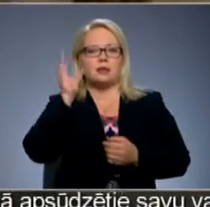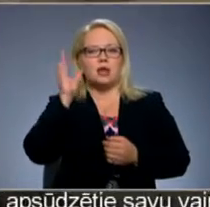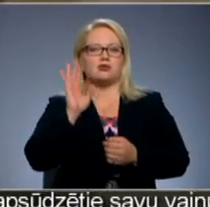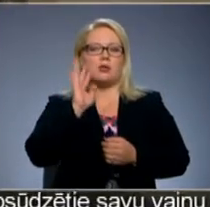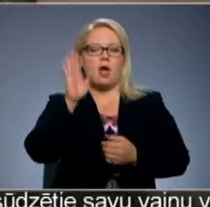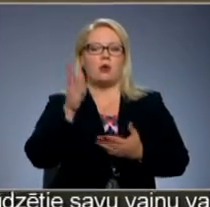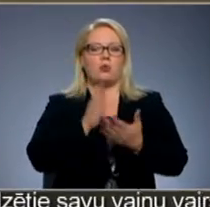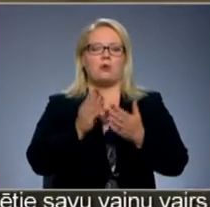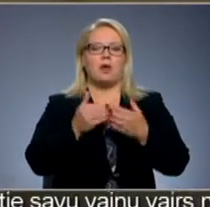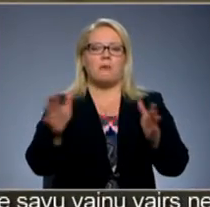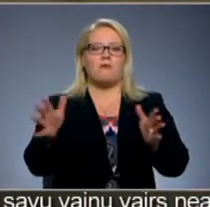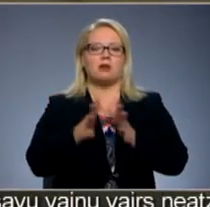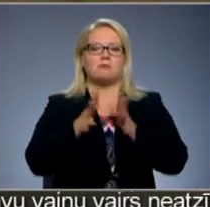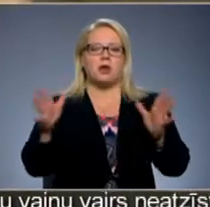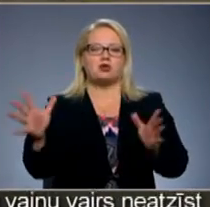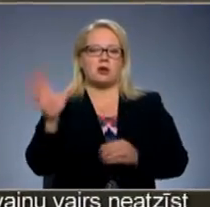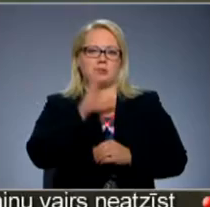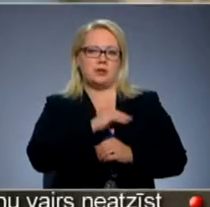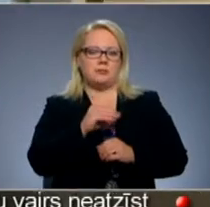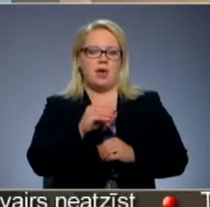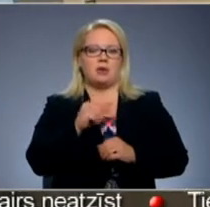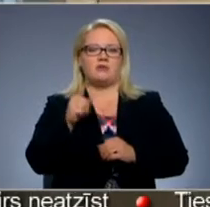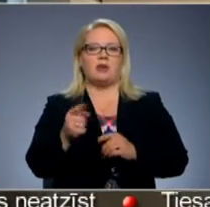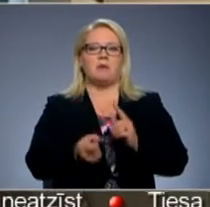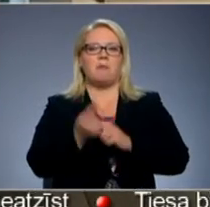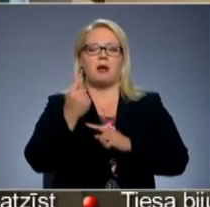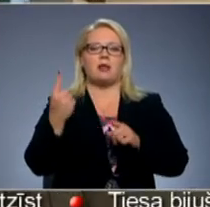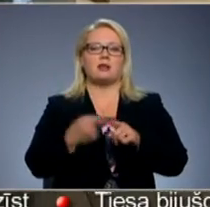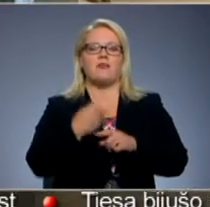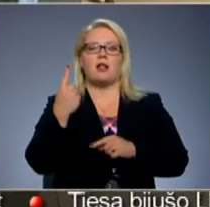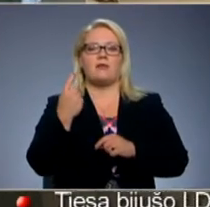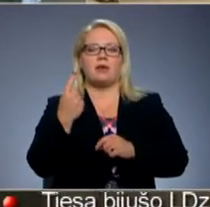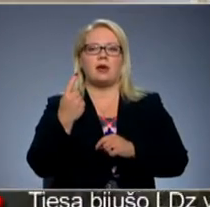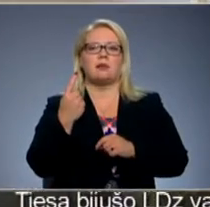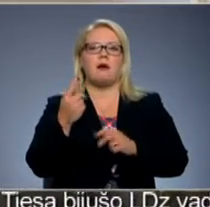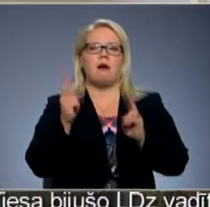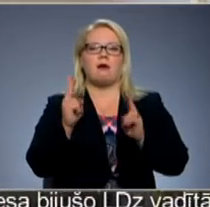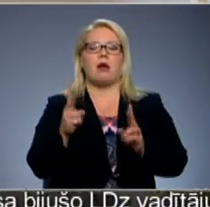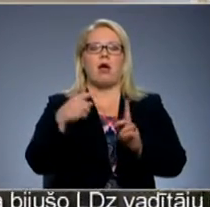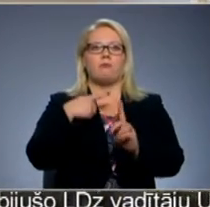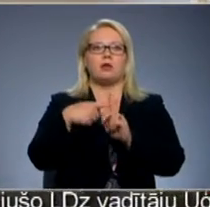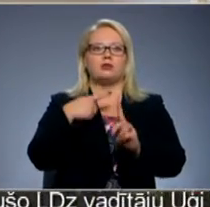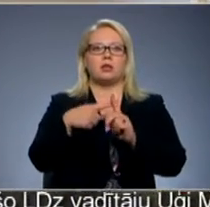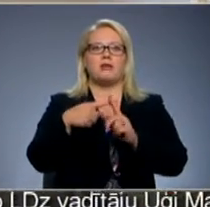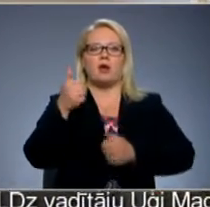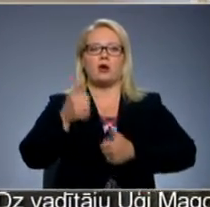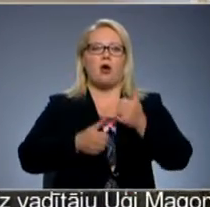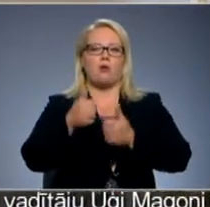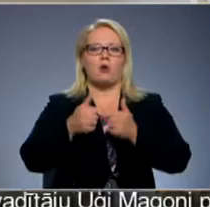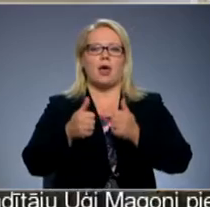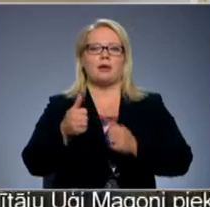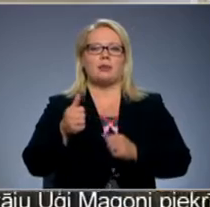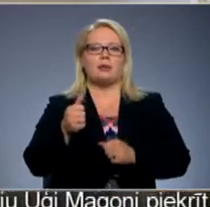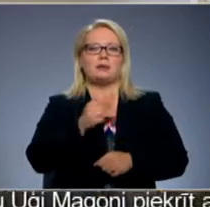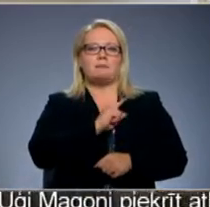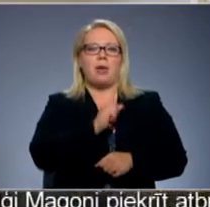noteikti pavērs plašākas iespējas. Viņiem pēc būtības parādās vēl viena klāt pozitīva konkurēta spēja, konkurēt